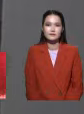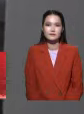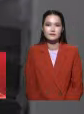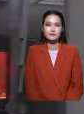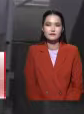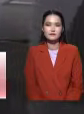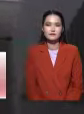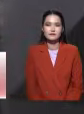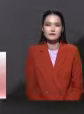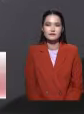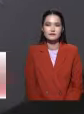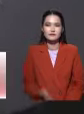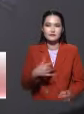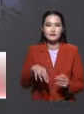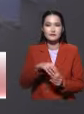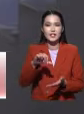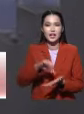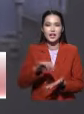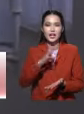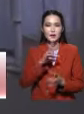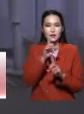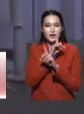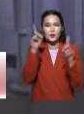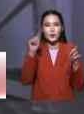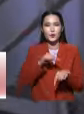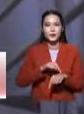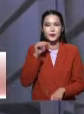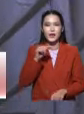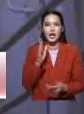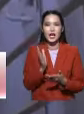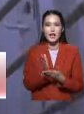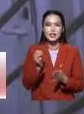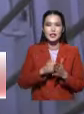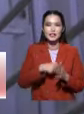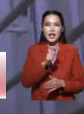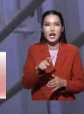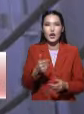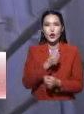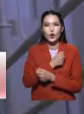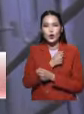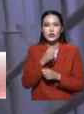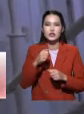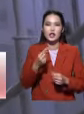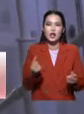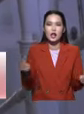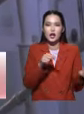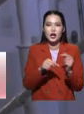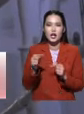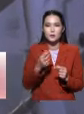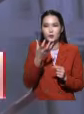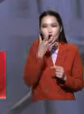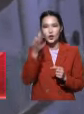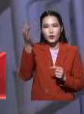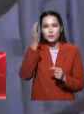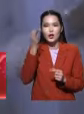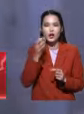біз қазір түсірілімнен қайттық, өзімде ерекше сезімде тұрмын, еткені адамды құшақтау арқылы бір-біріне жақсы эмоция